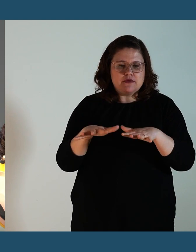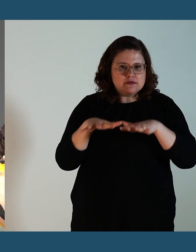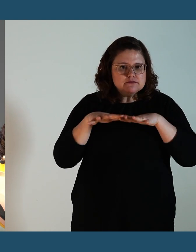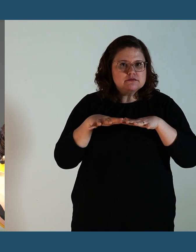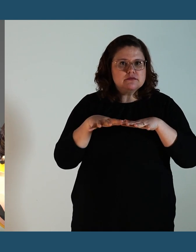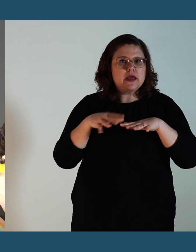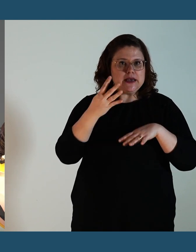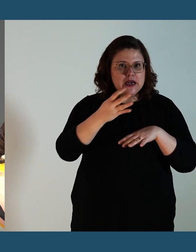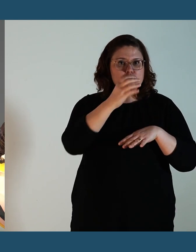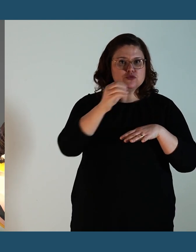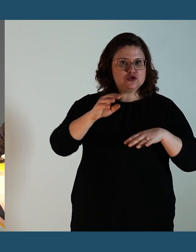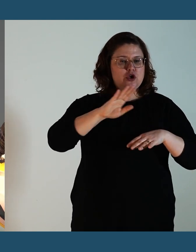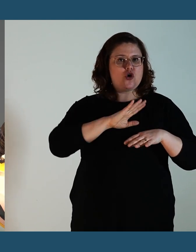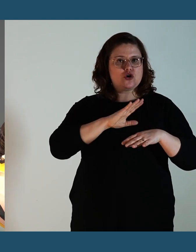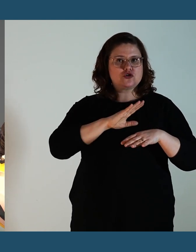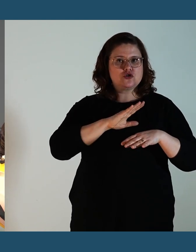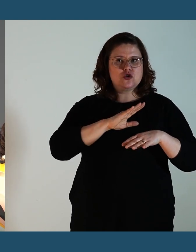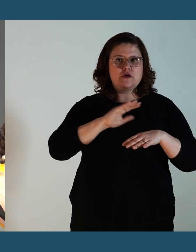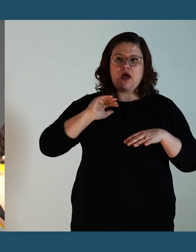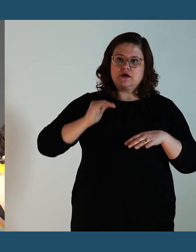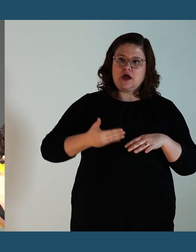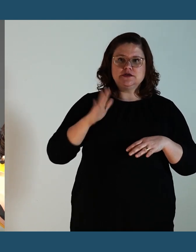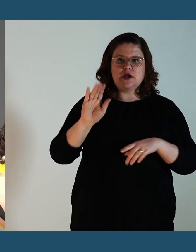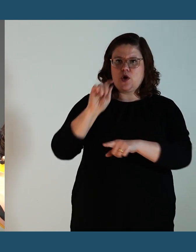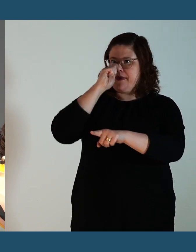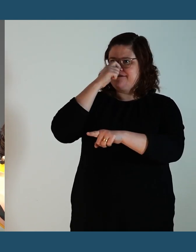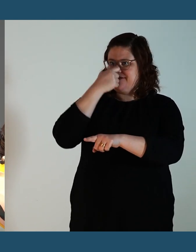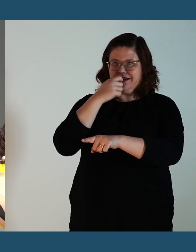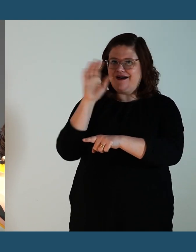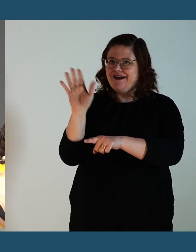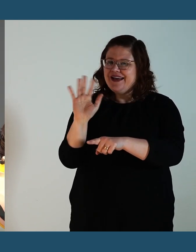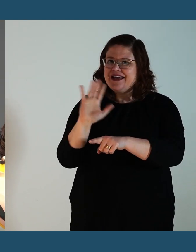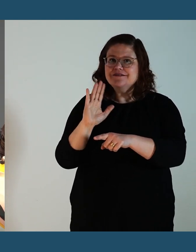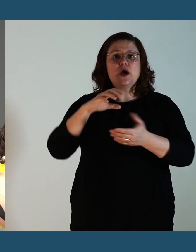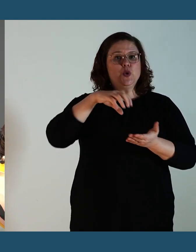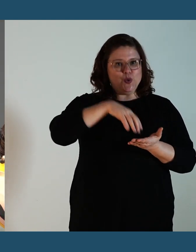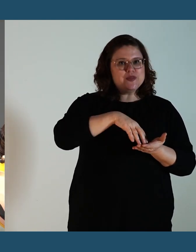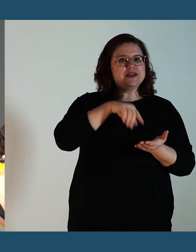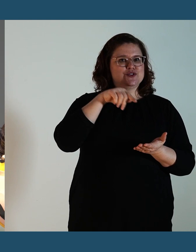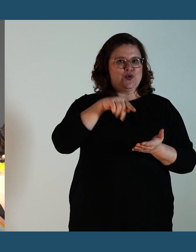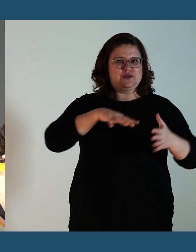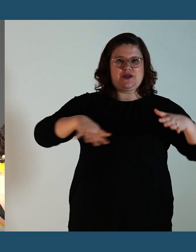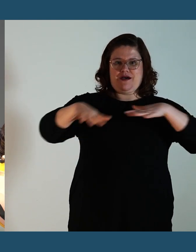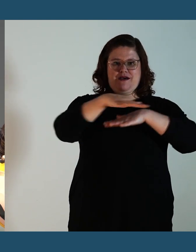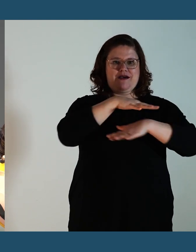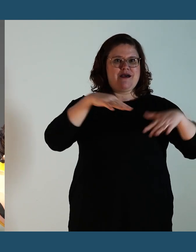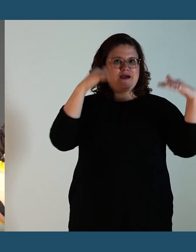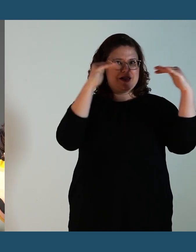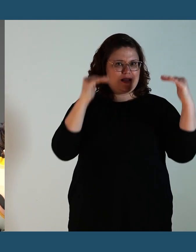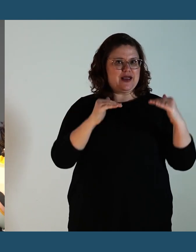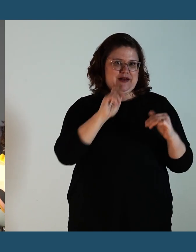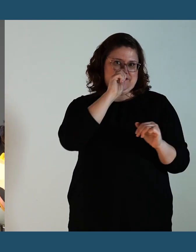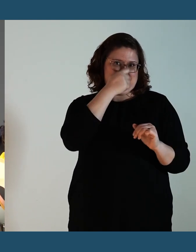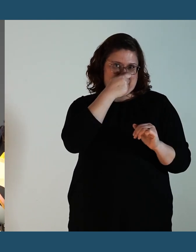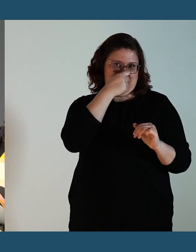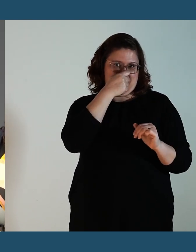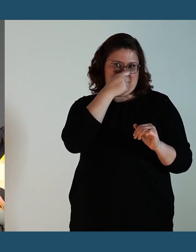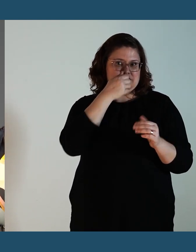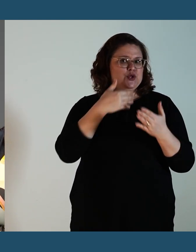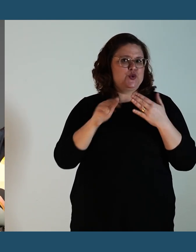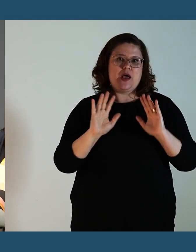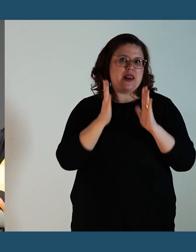osoittaa, että se ei ole vain näiden naisten syy, vaan se on myös meidän yhteiskunnassa olevien rakenteiden syy. Pitää miettiä monia